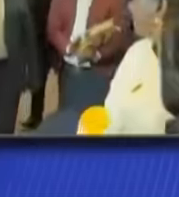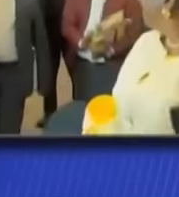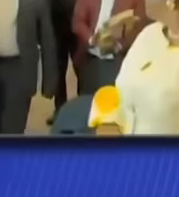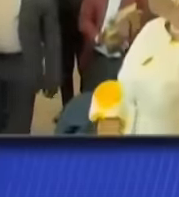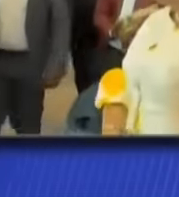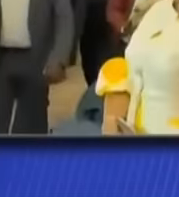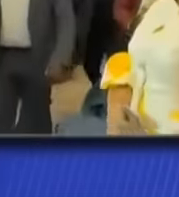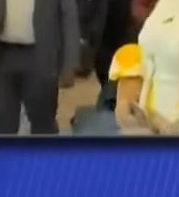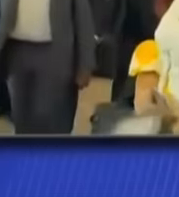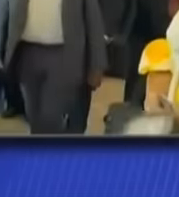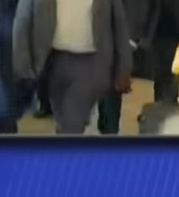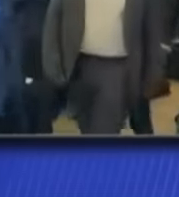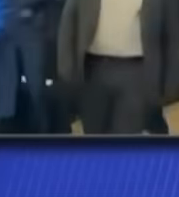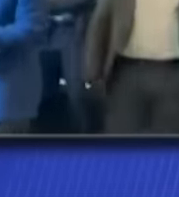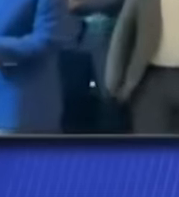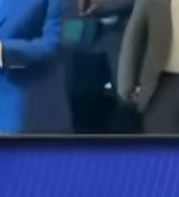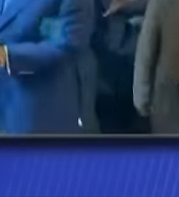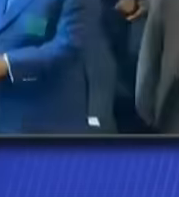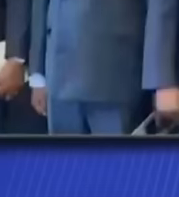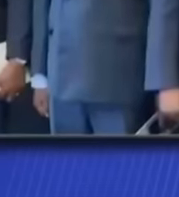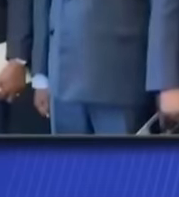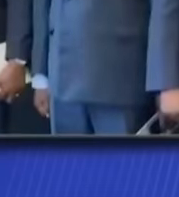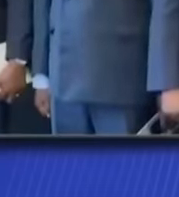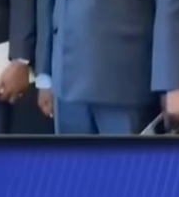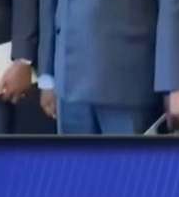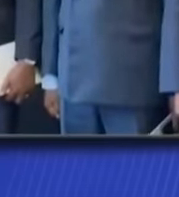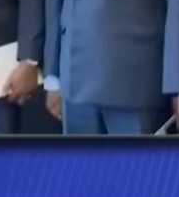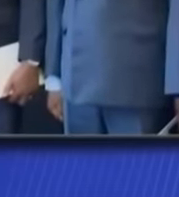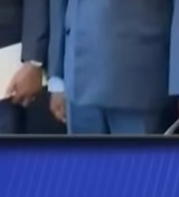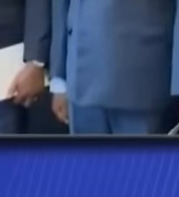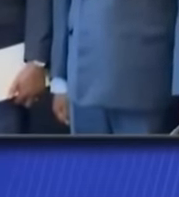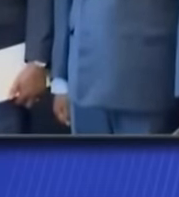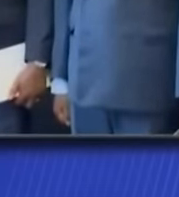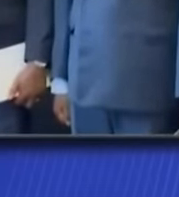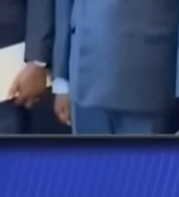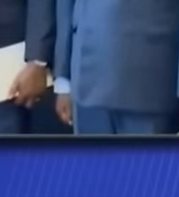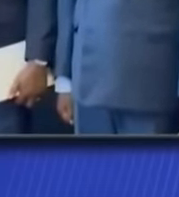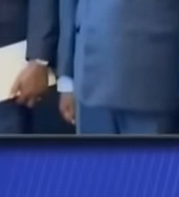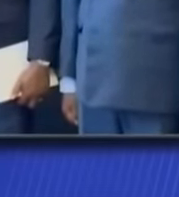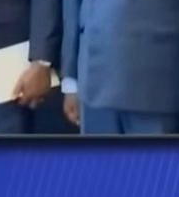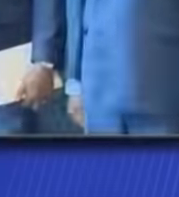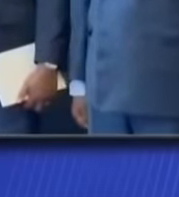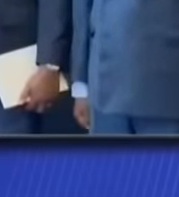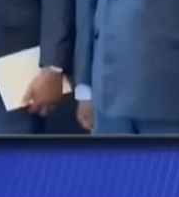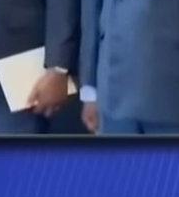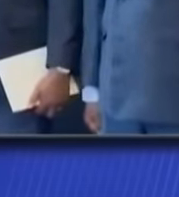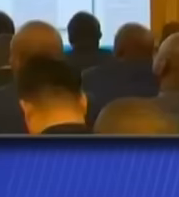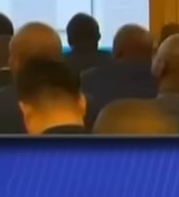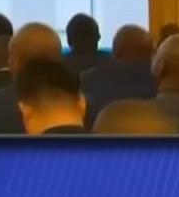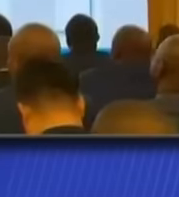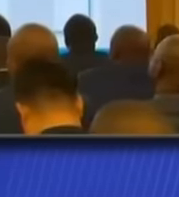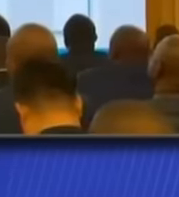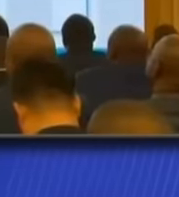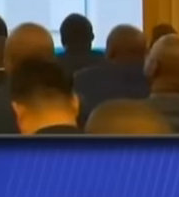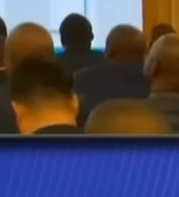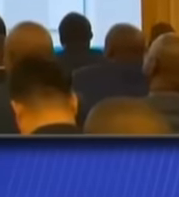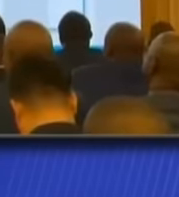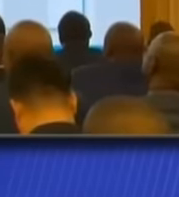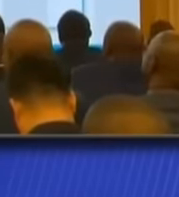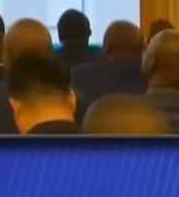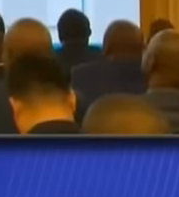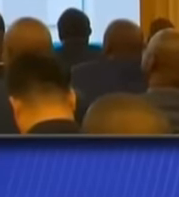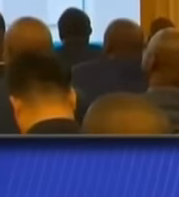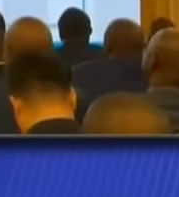fiscaux pour le Premier ministre Jean-Michel Samalou Kondé. Cette réforme est importante dans la croissance et la stabilité de